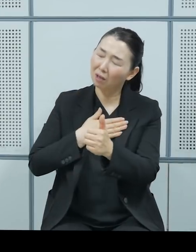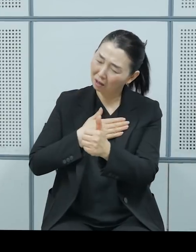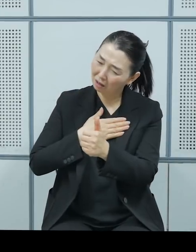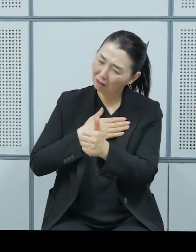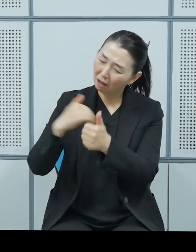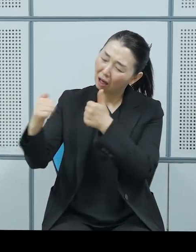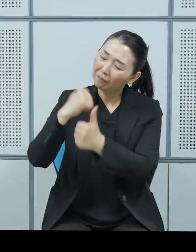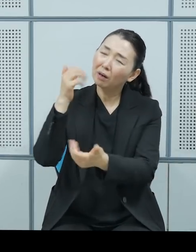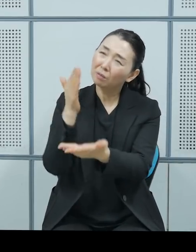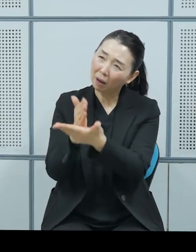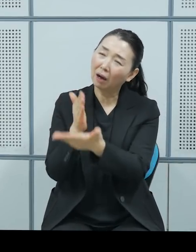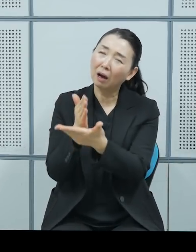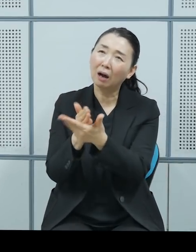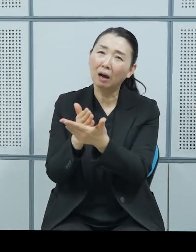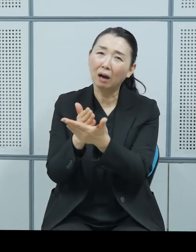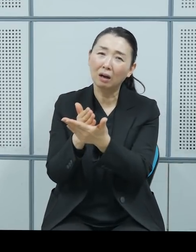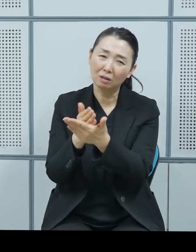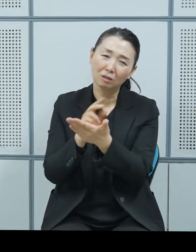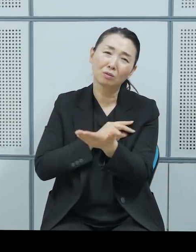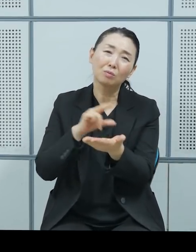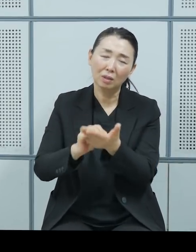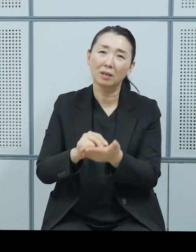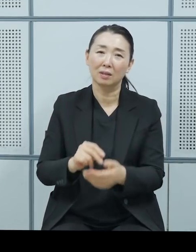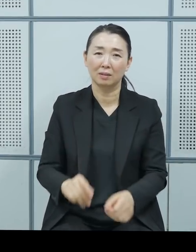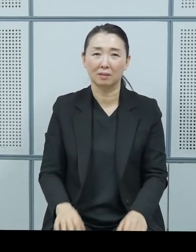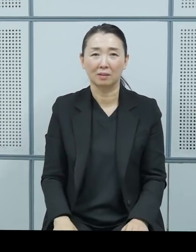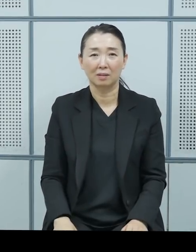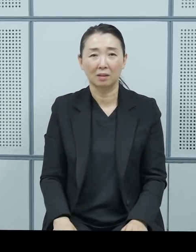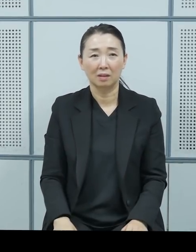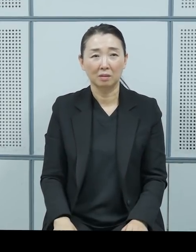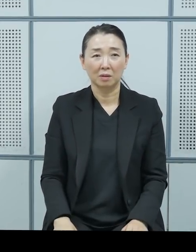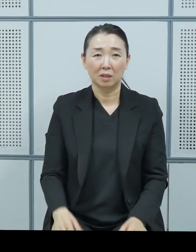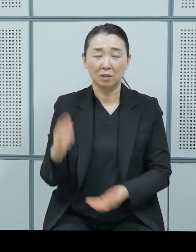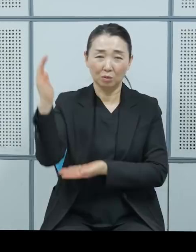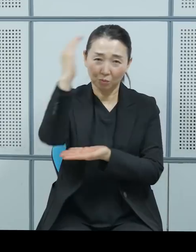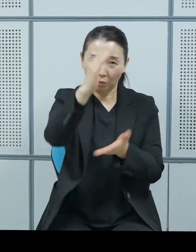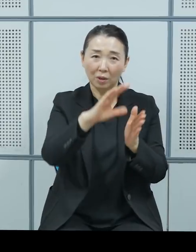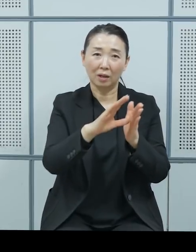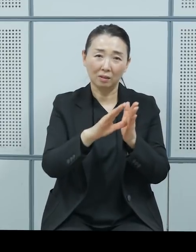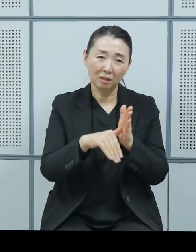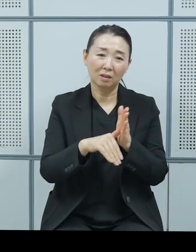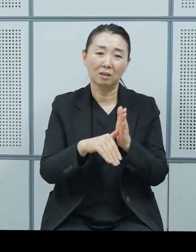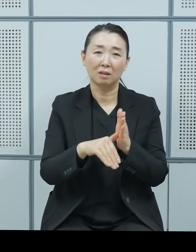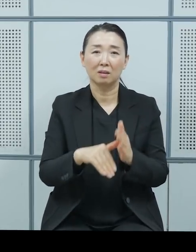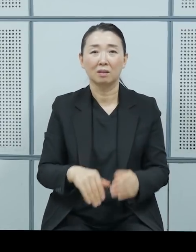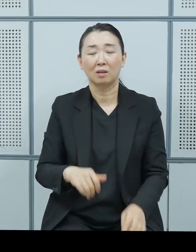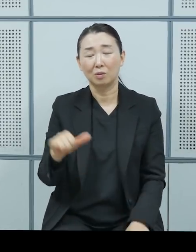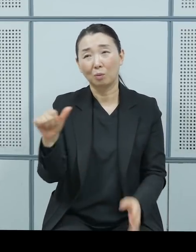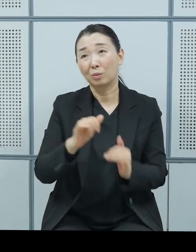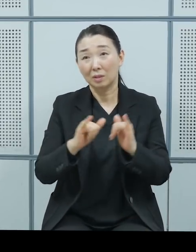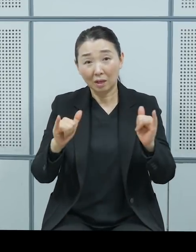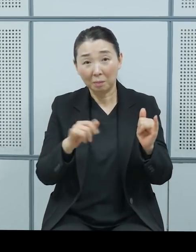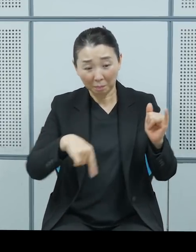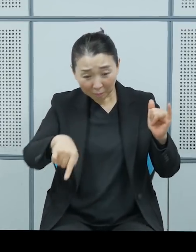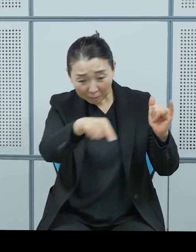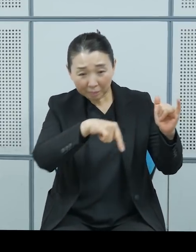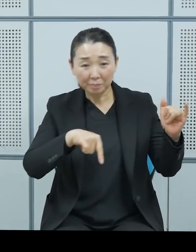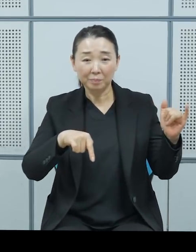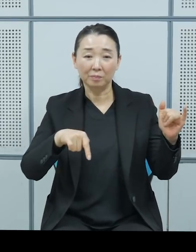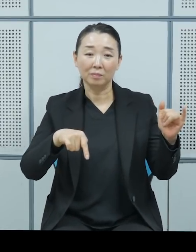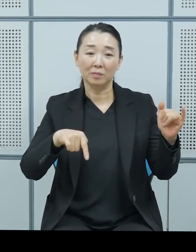때려. 하나님 나 좀 그만 때려. 근데 그 설교를 하는데 5천 명이요. 그때 그게